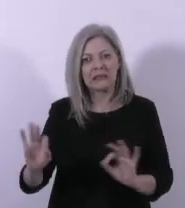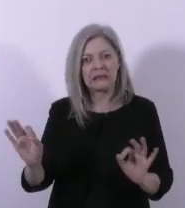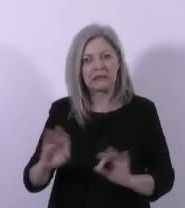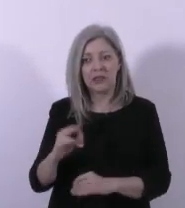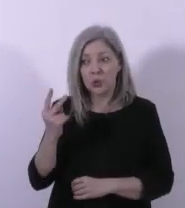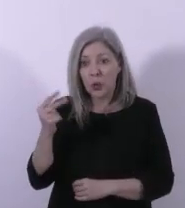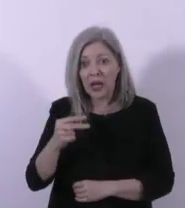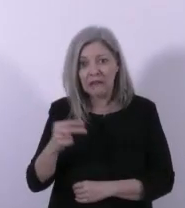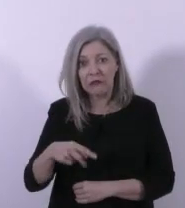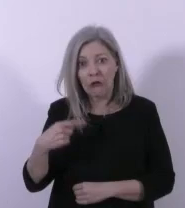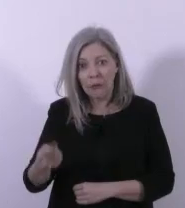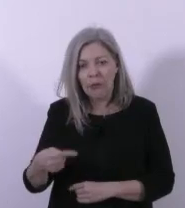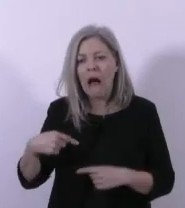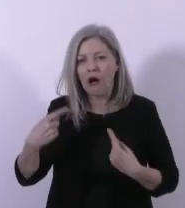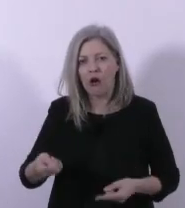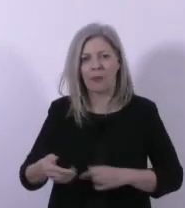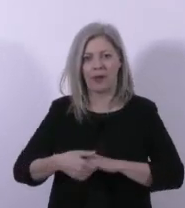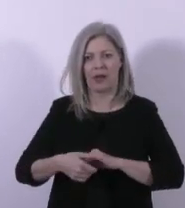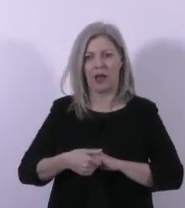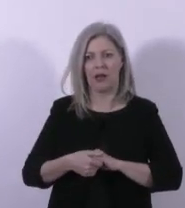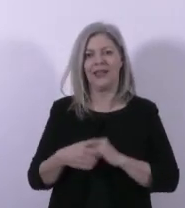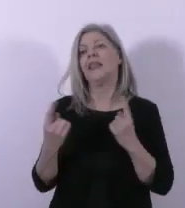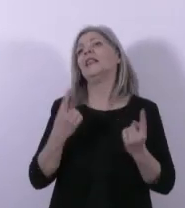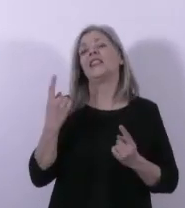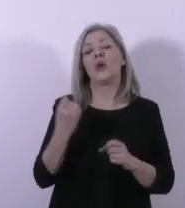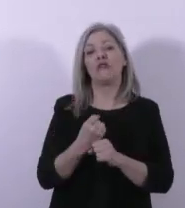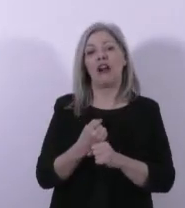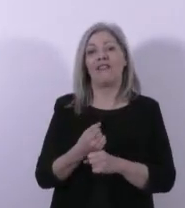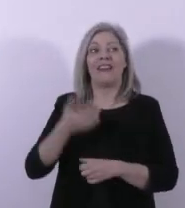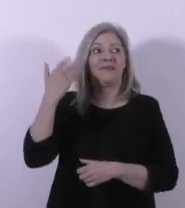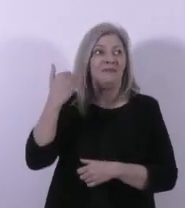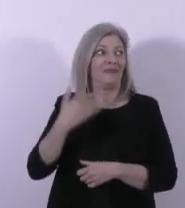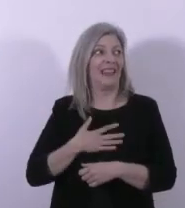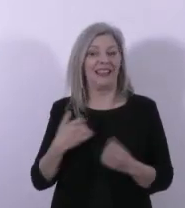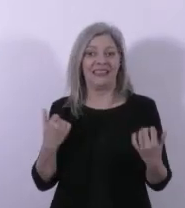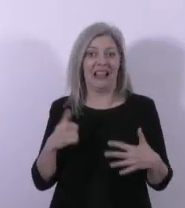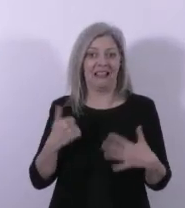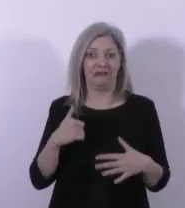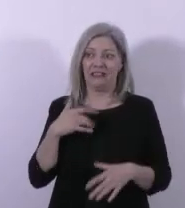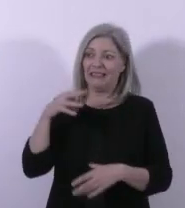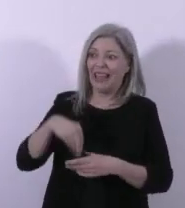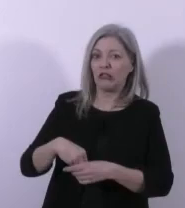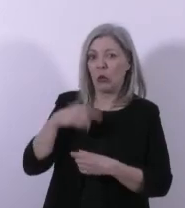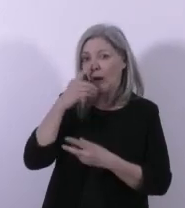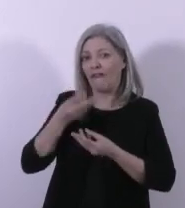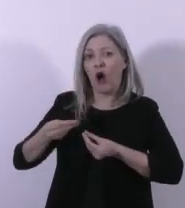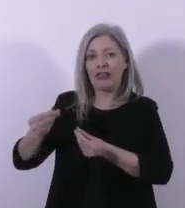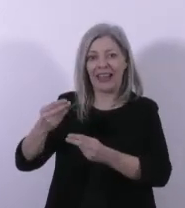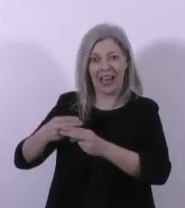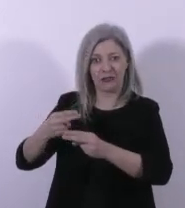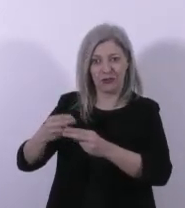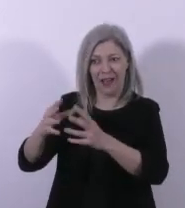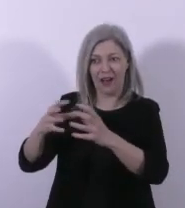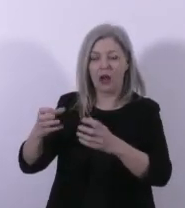Situazioni di lavoro, a 16 anni mi potete capire, all'interno di una fonderia,